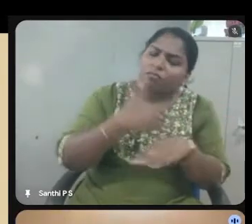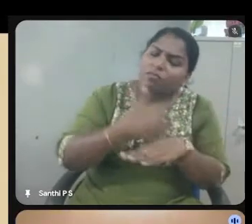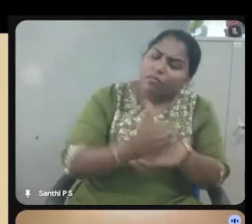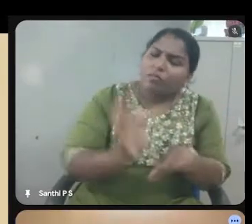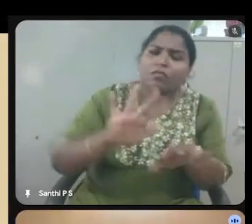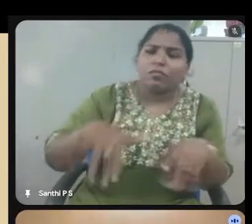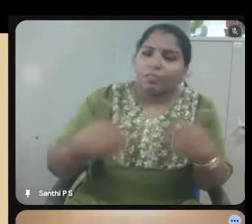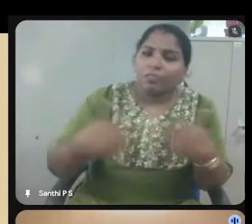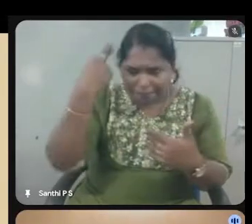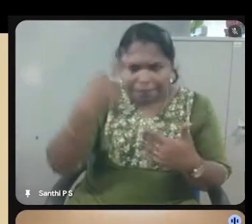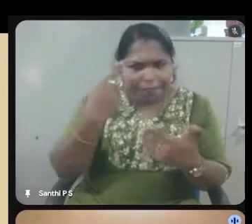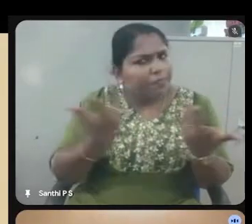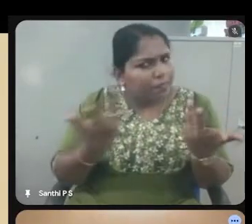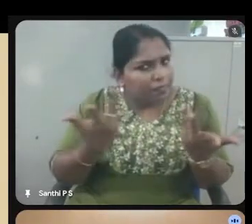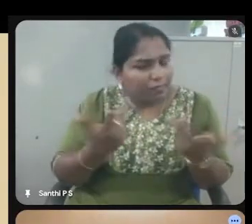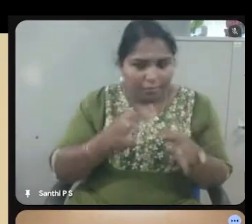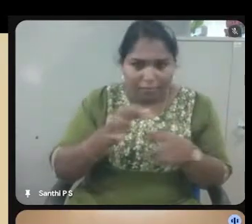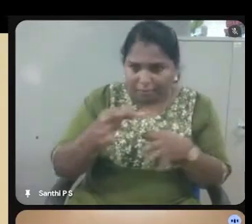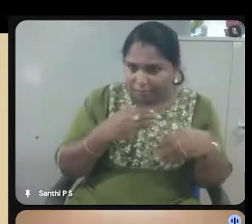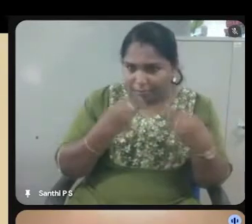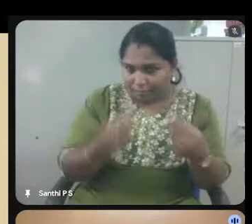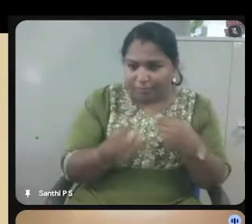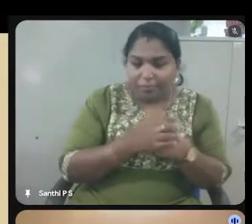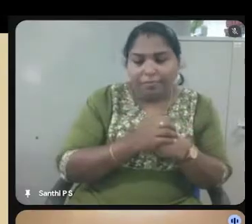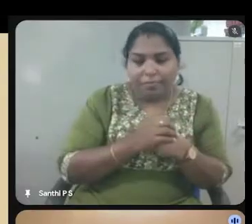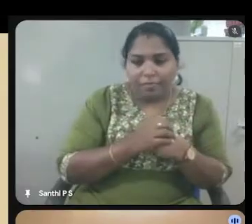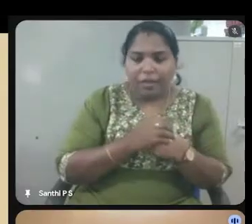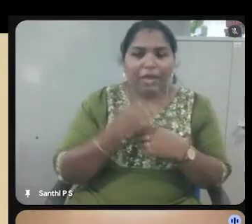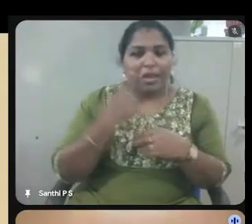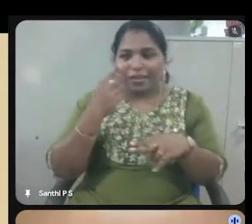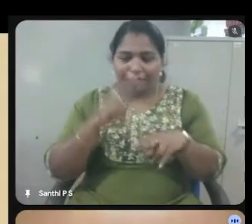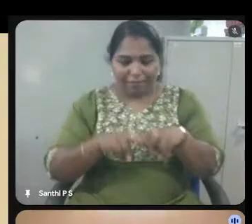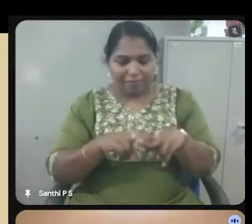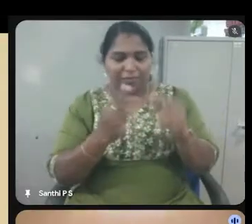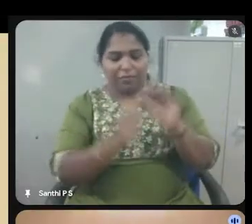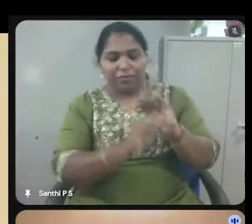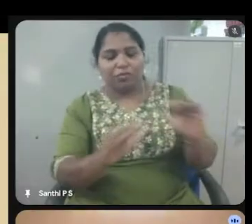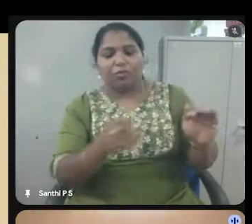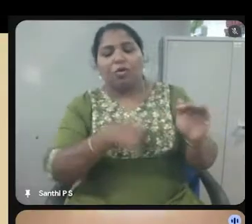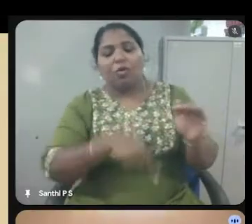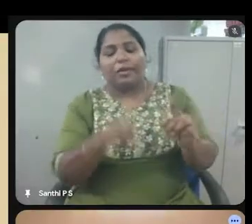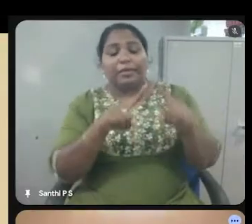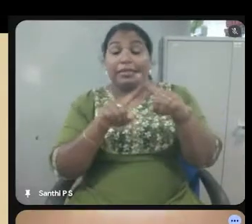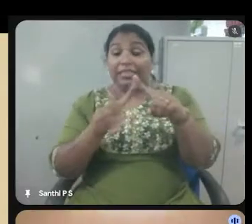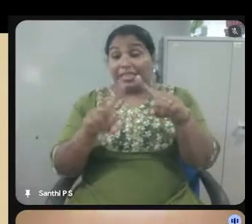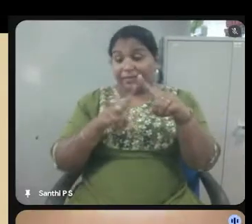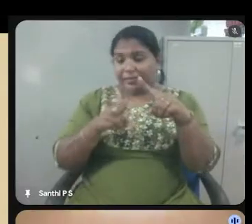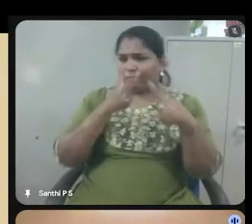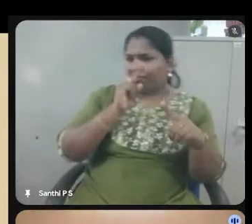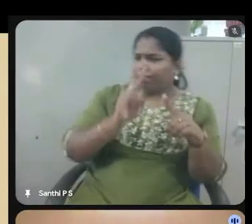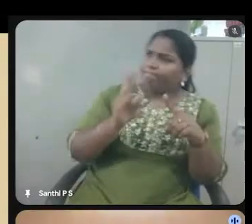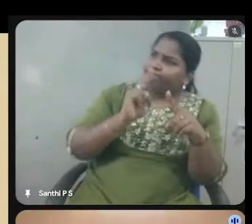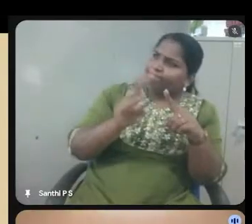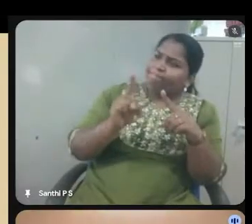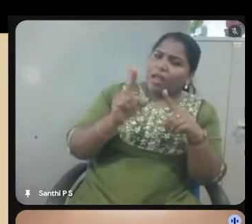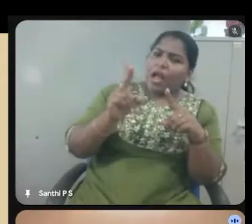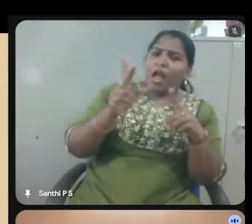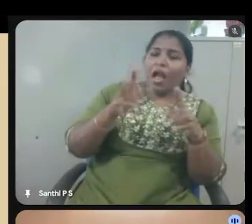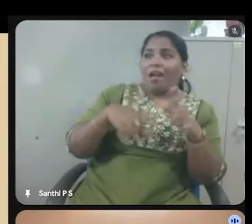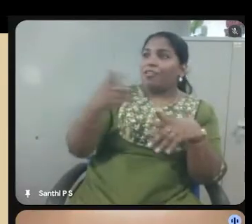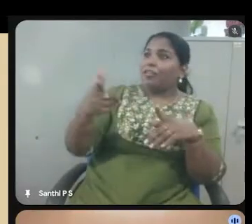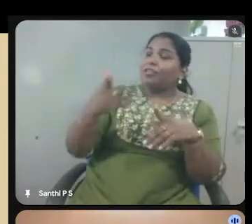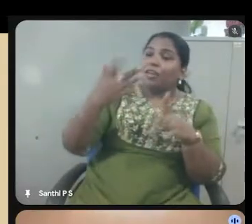വരുന്നതെന്ന് വെച്ചാല്, ഇപ്പം തീരെ കുഞ്ഞു കുട്ടികൾ നമ്മൾ വെറുതെ TV കണ്ടുകൊണ്ടിരിക്കുമ്പോൾ എന്താ പറയാ അവര് കളർഫുൾ